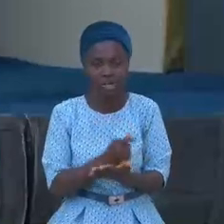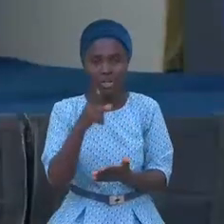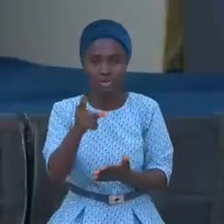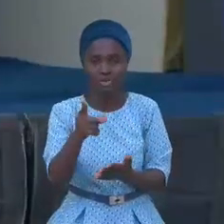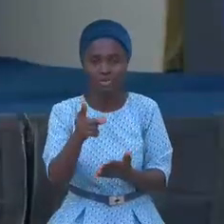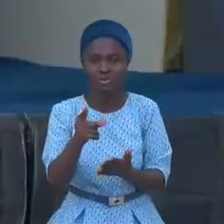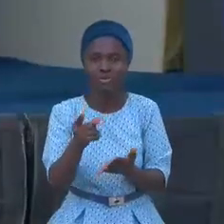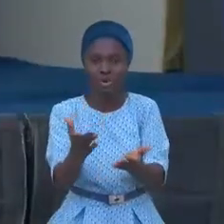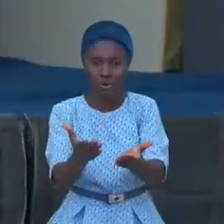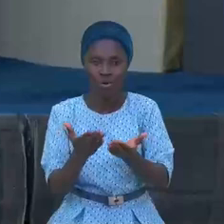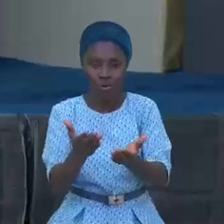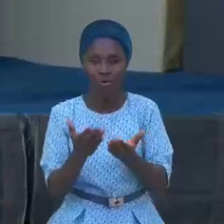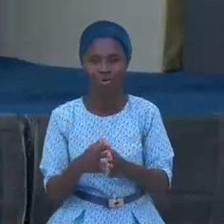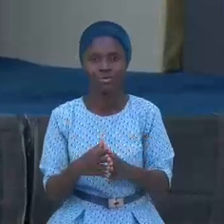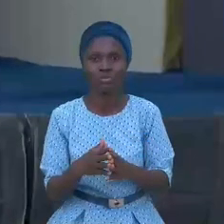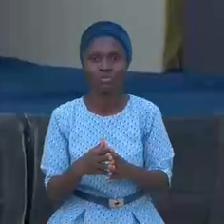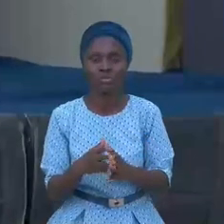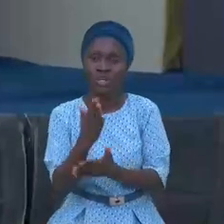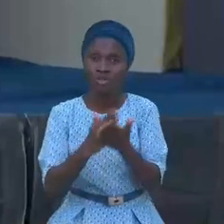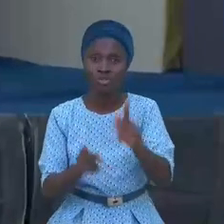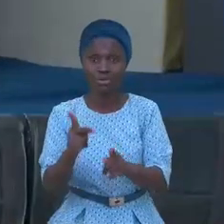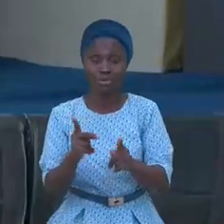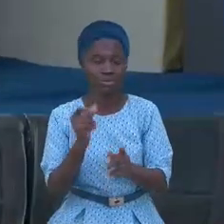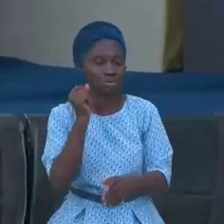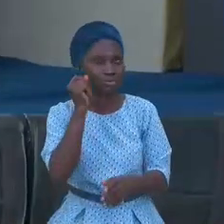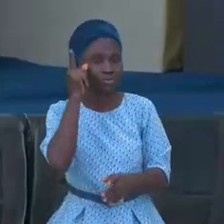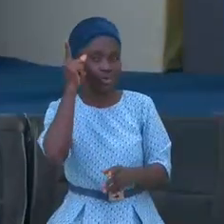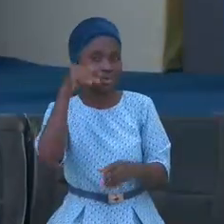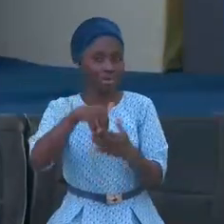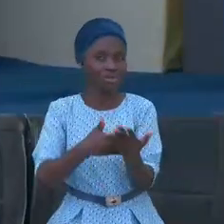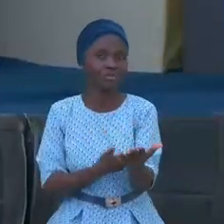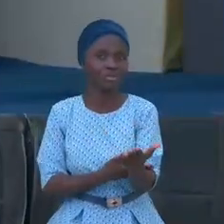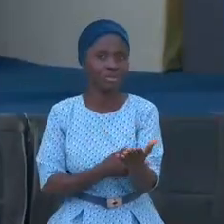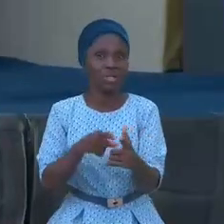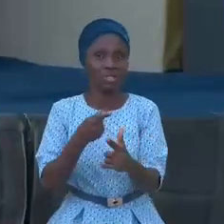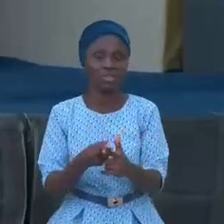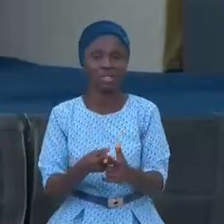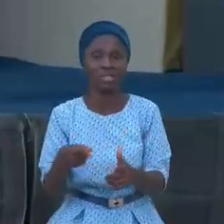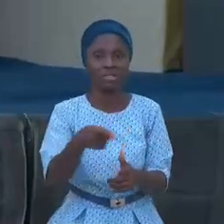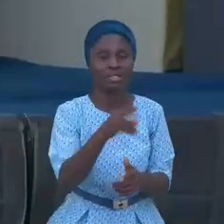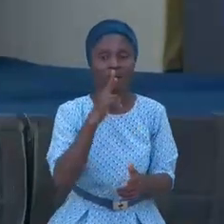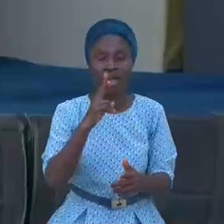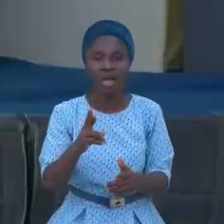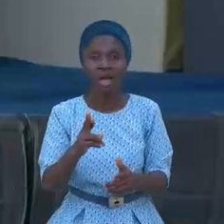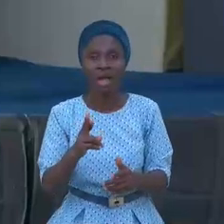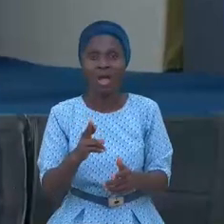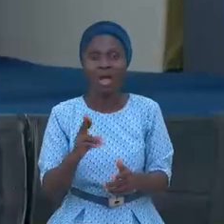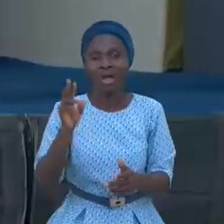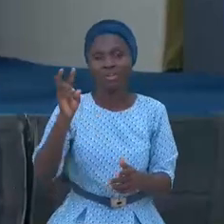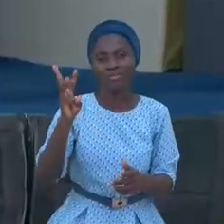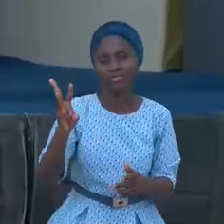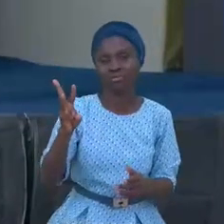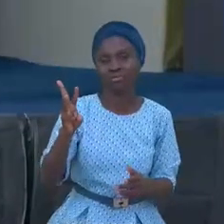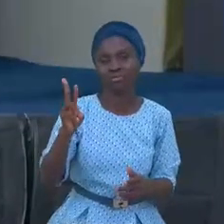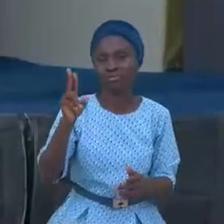bâilles pas. Vous voyez des gens, ils se réveillent le matin très tôt et ils bâillent. Ils ne soupirent pas.